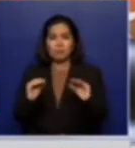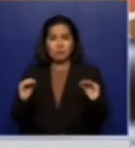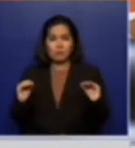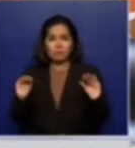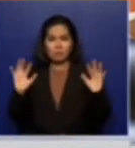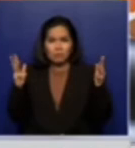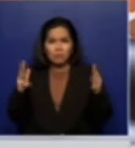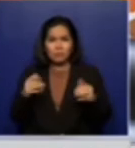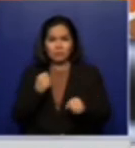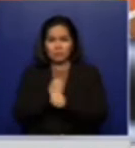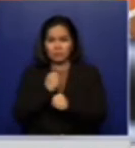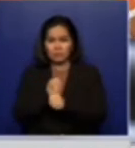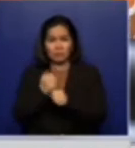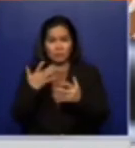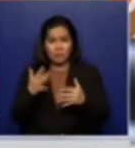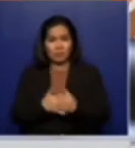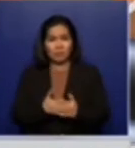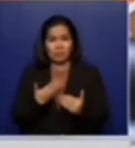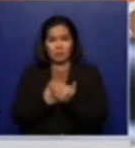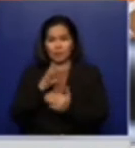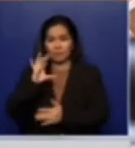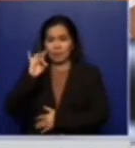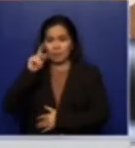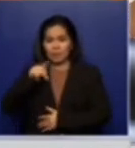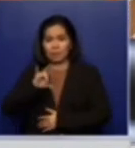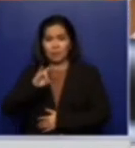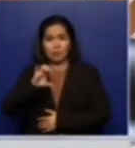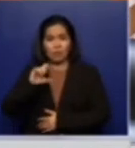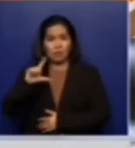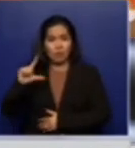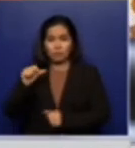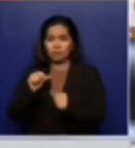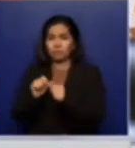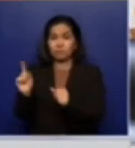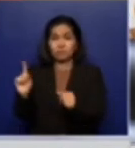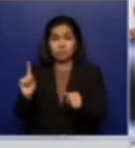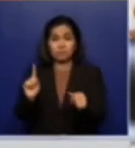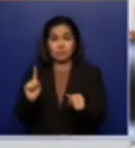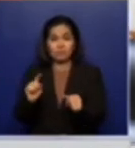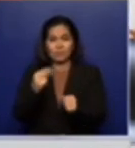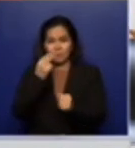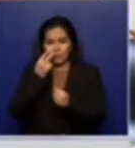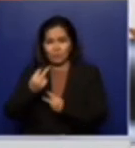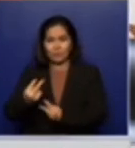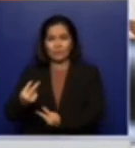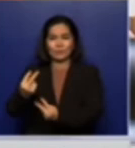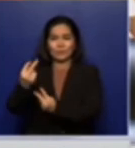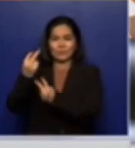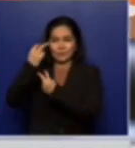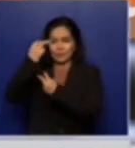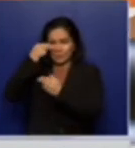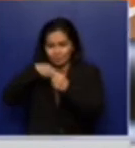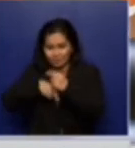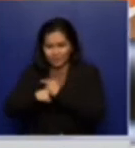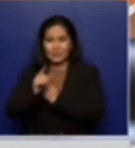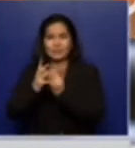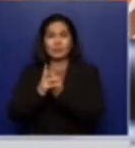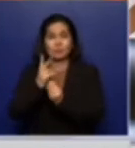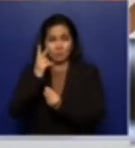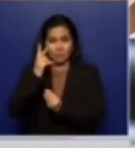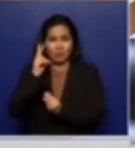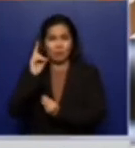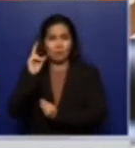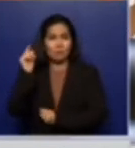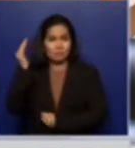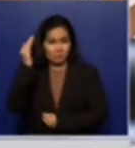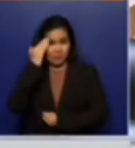ย 88,700 ล้านไปไหนล่ะครับอ้อไล่ความจริงไปมาสัก2อาทิตย์ผมได้ทราบว่